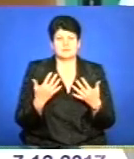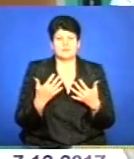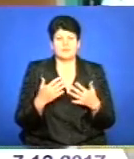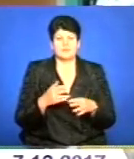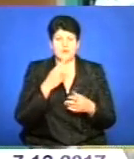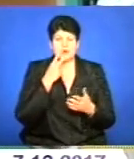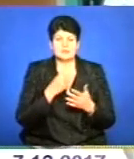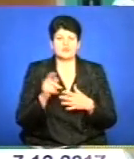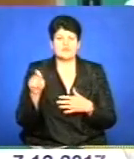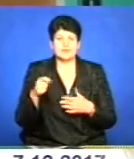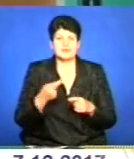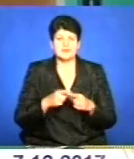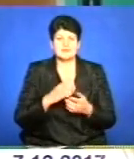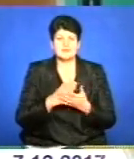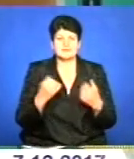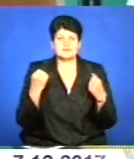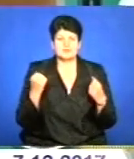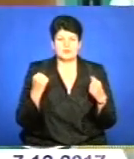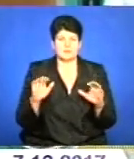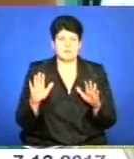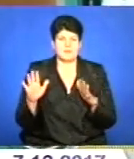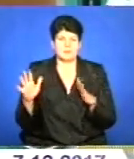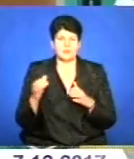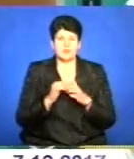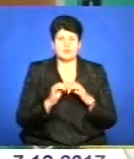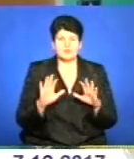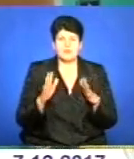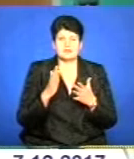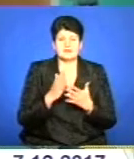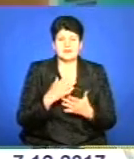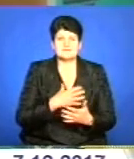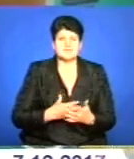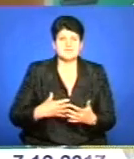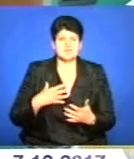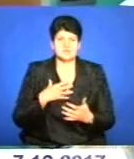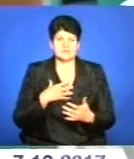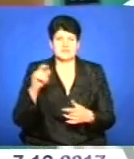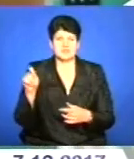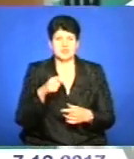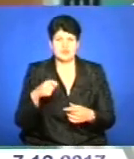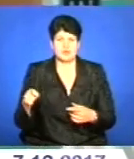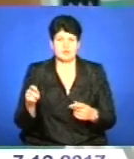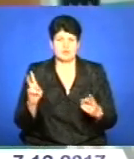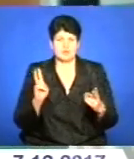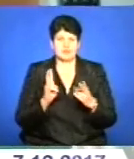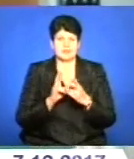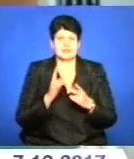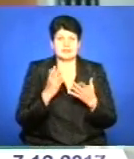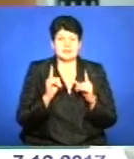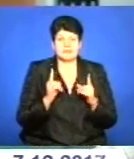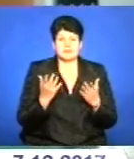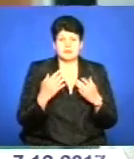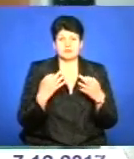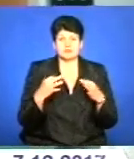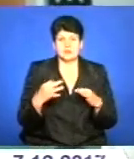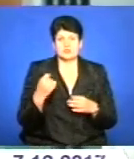фехтування – це є спортом моменту. Кожен момент є важливий у фехтувальному поєдинку, тому навіть якщо ти допускаєш